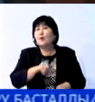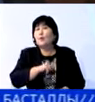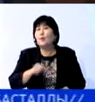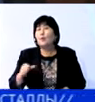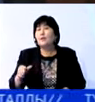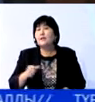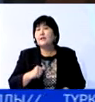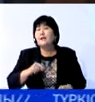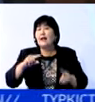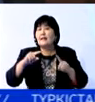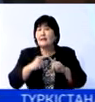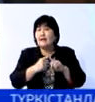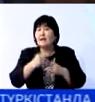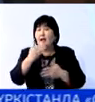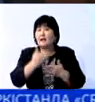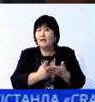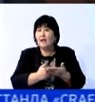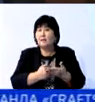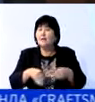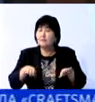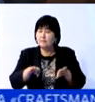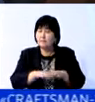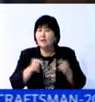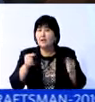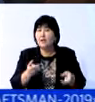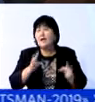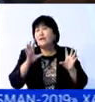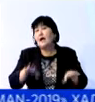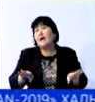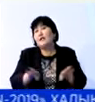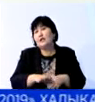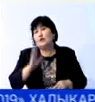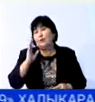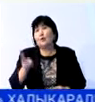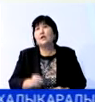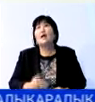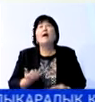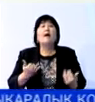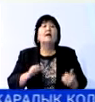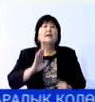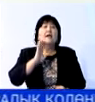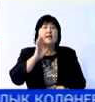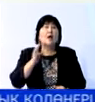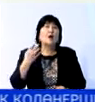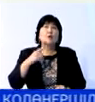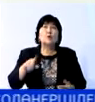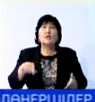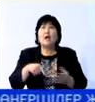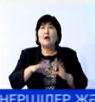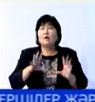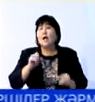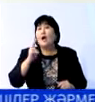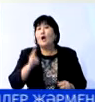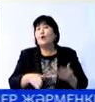өздеріңіздің техникалық талаптарыңыз бар, соған сай болу керек барлығы. Заңға сәйкес болу керек. Қазіргі таңда Қызылорда қаласы бойынша